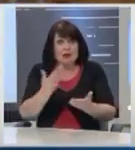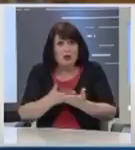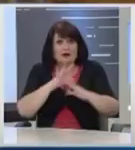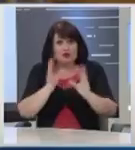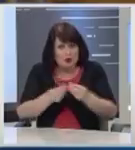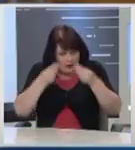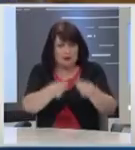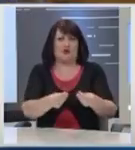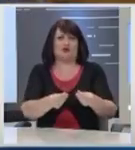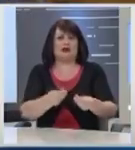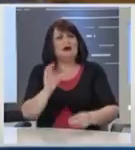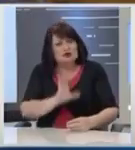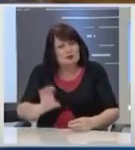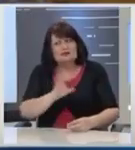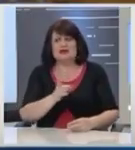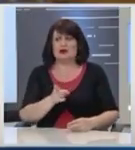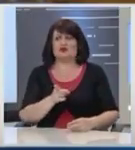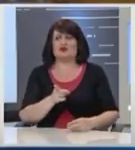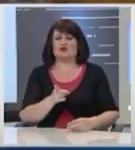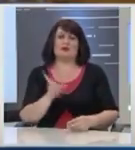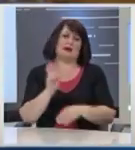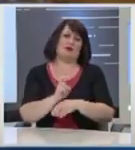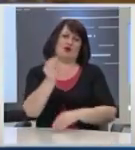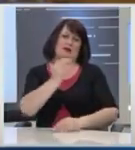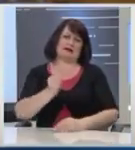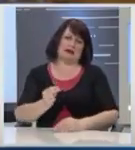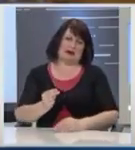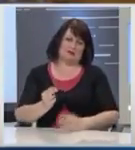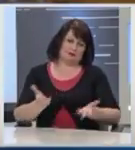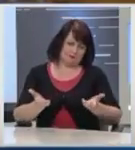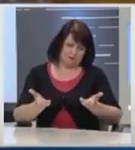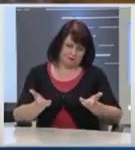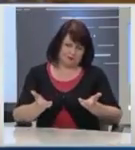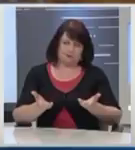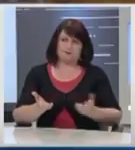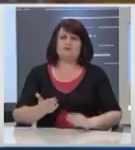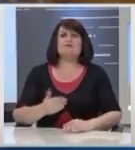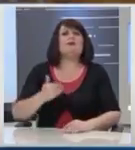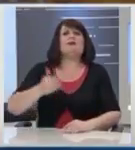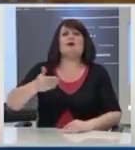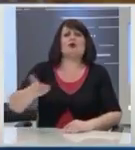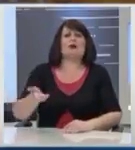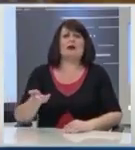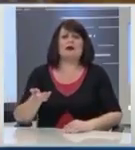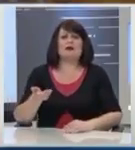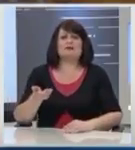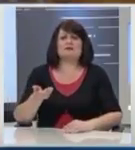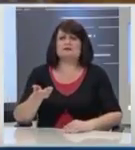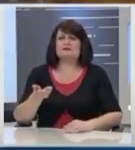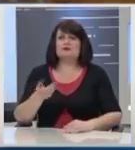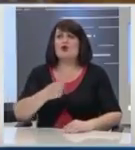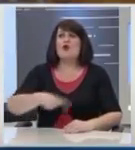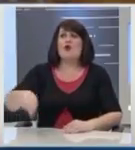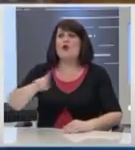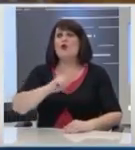προκειμένου να διερευνηθεί μαζί με όλα τα υπόλοιπα στοιχεία αυτής της υποθέσεως. Από εκεί και πέρα, τα συμπεράσματα όλων